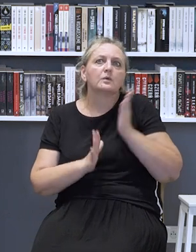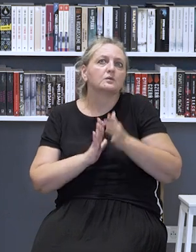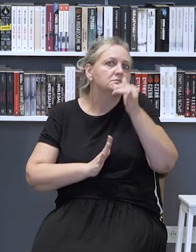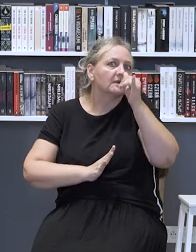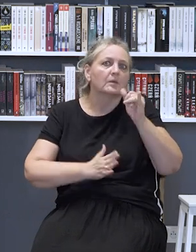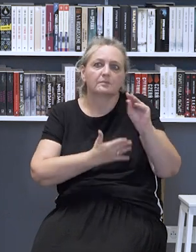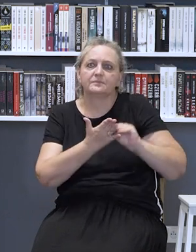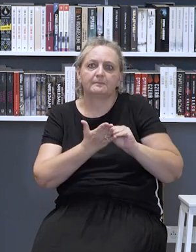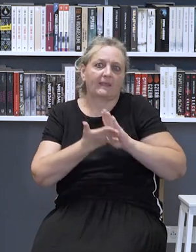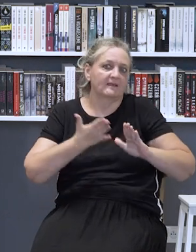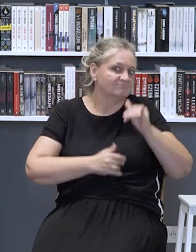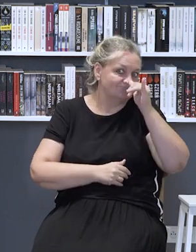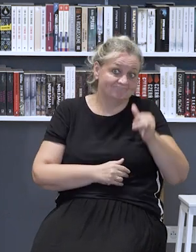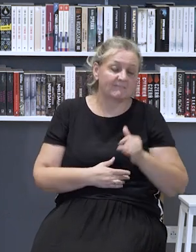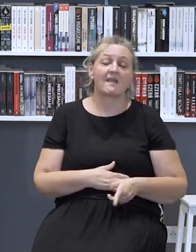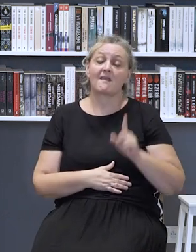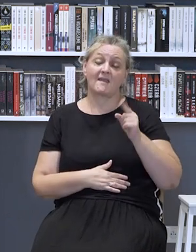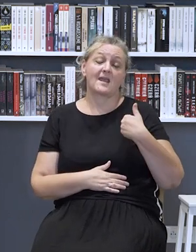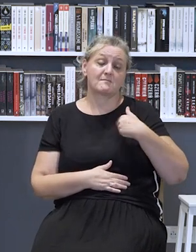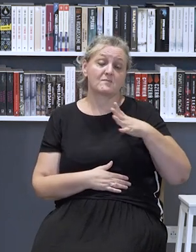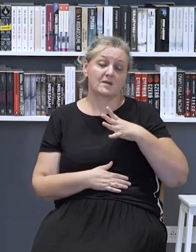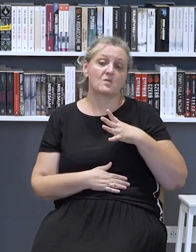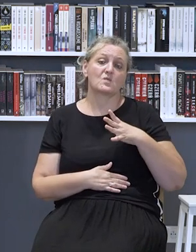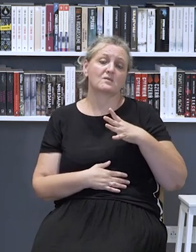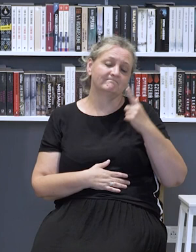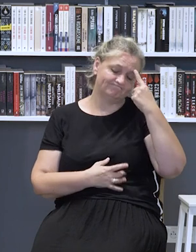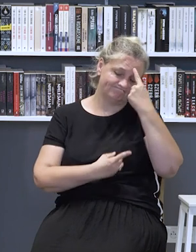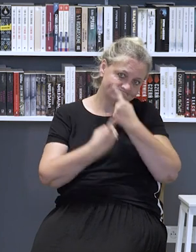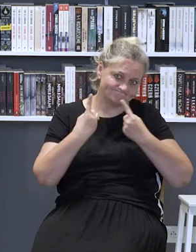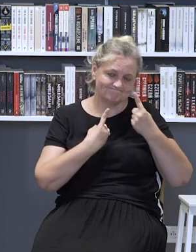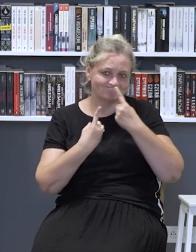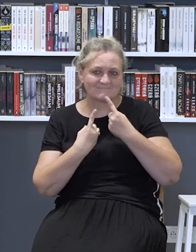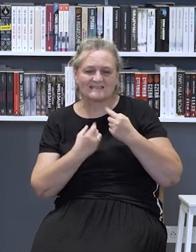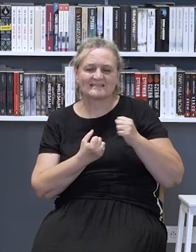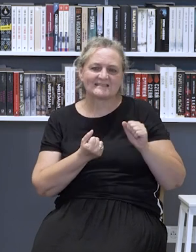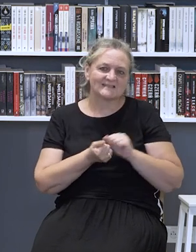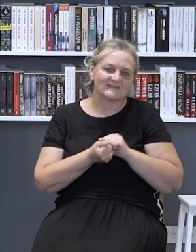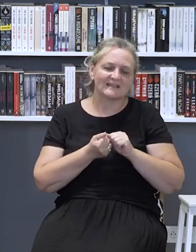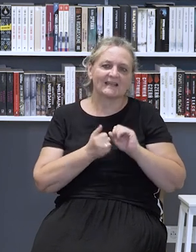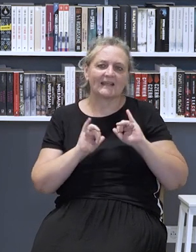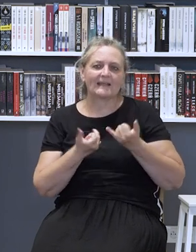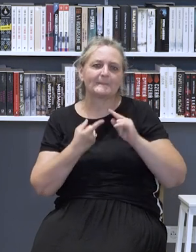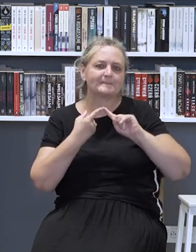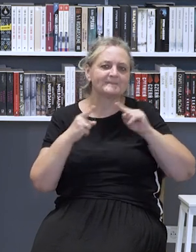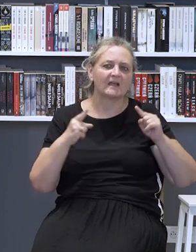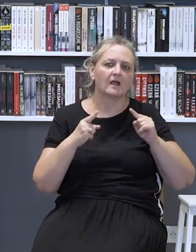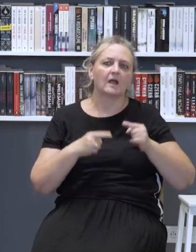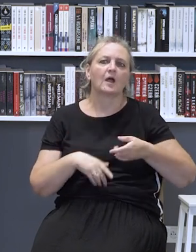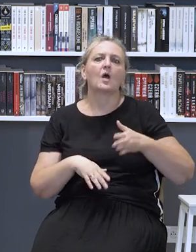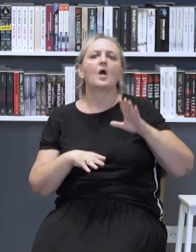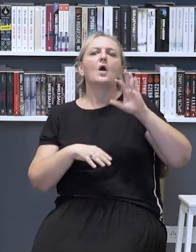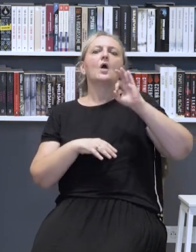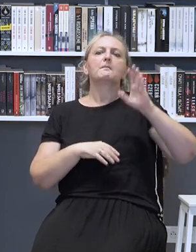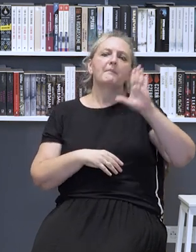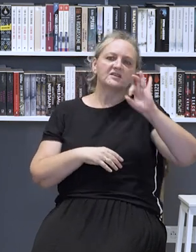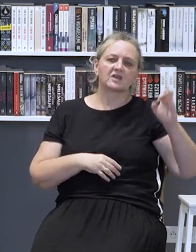nie? Natomiast właśnie w związku z tym zmagałam się z takimi zdaniami typu: oj, Baśka, Baśka,